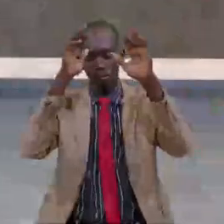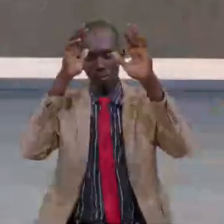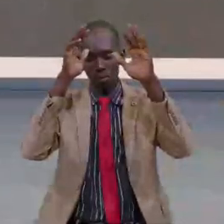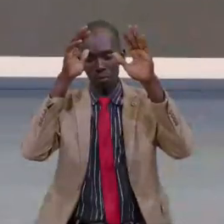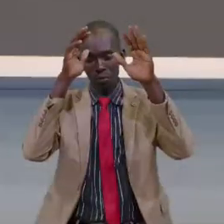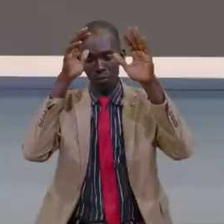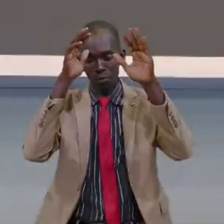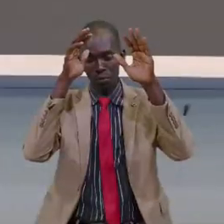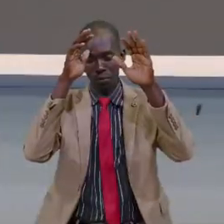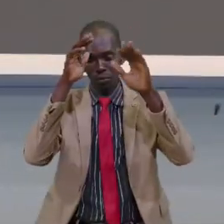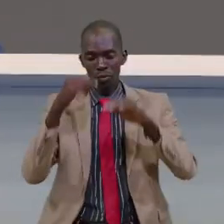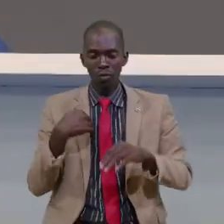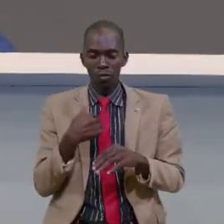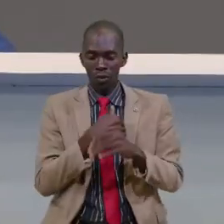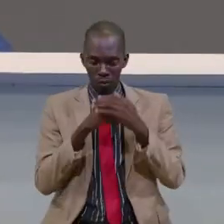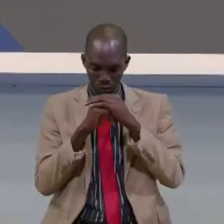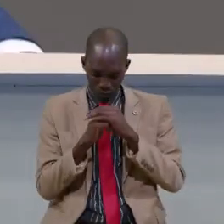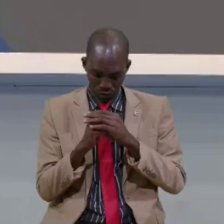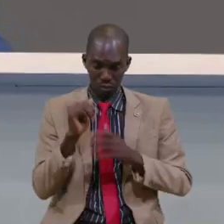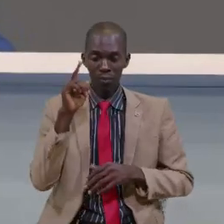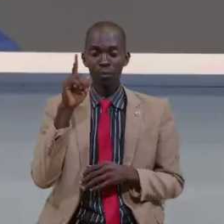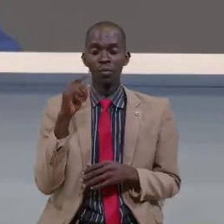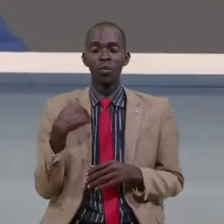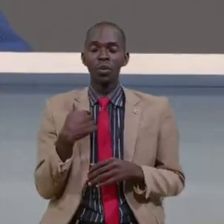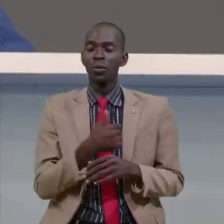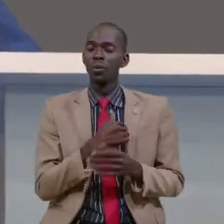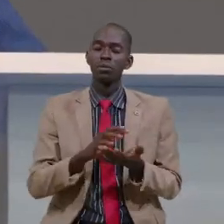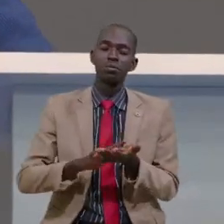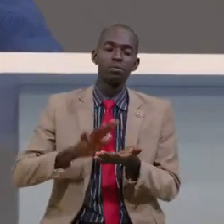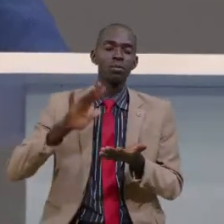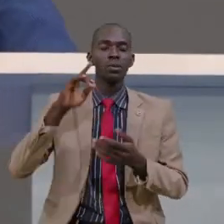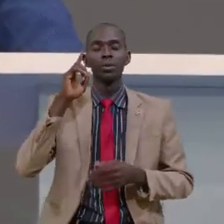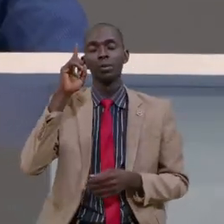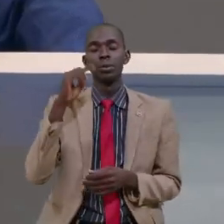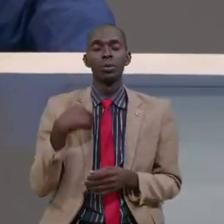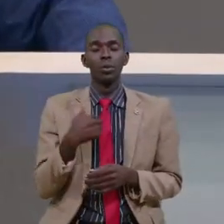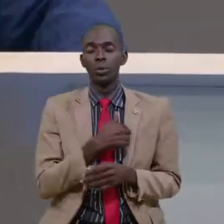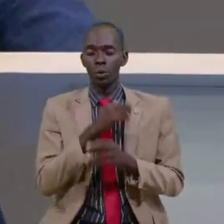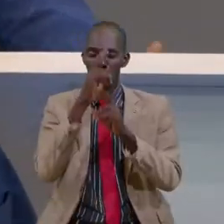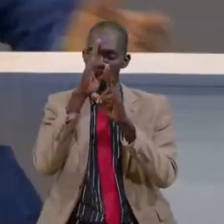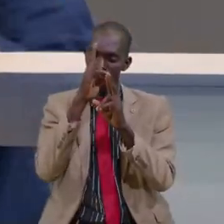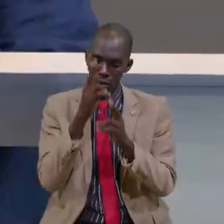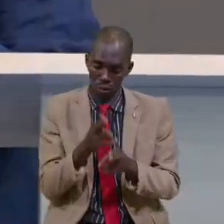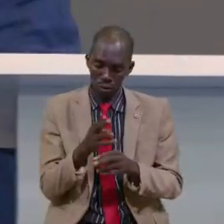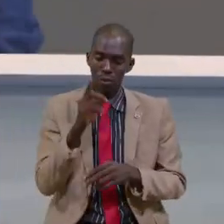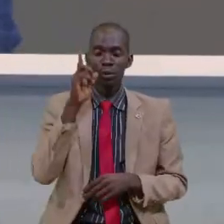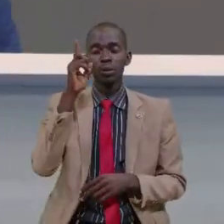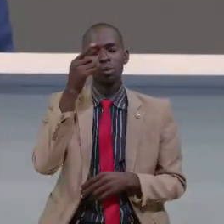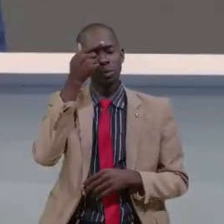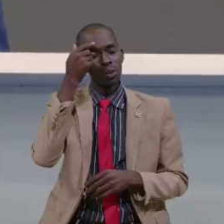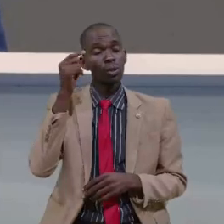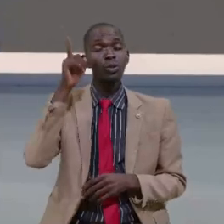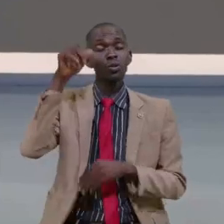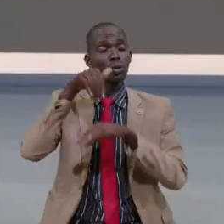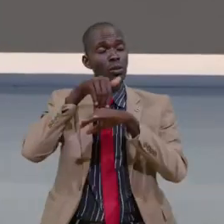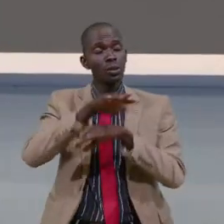Père, nous t'adorons, nous te glorifions, nous t'honorons parce